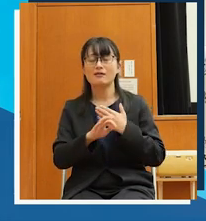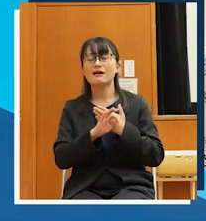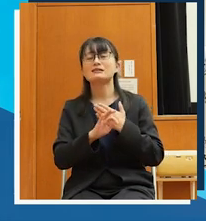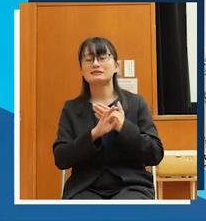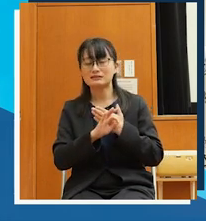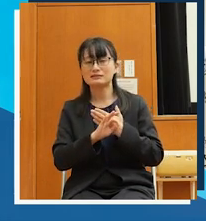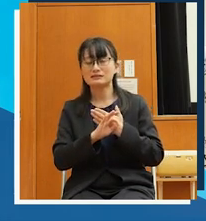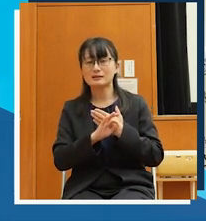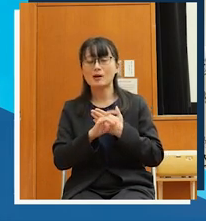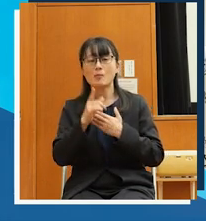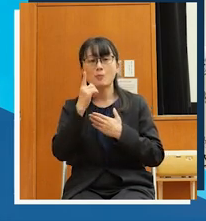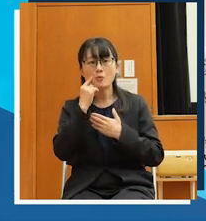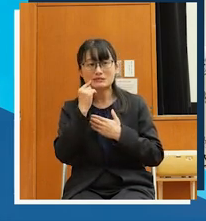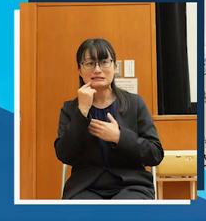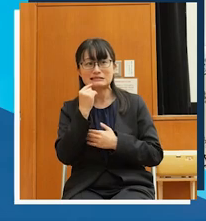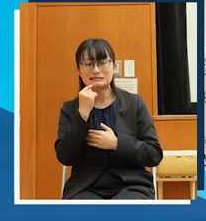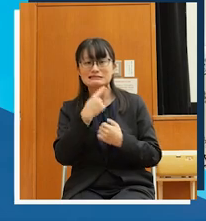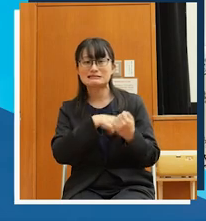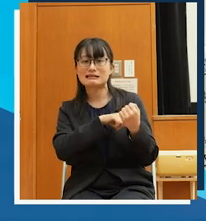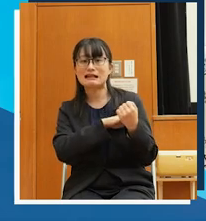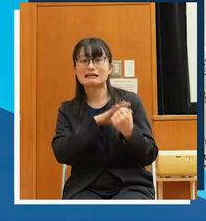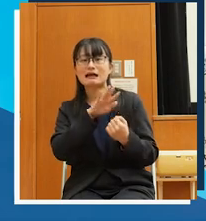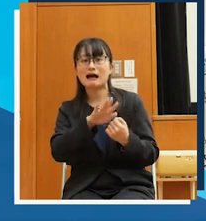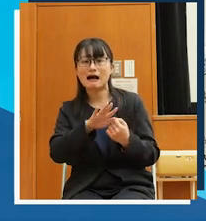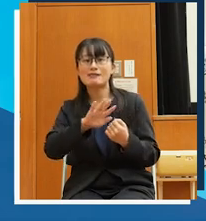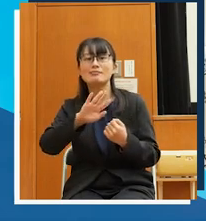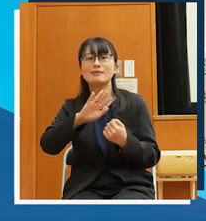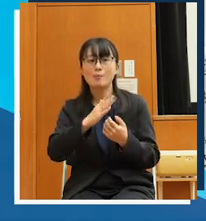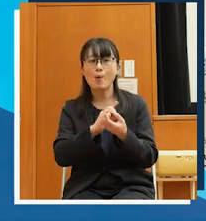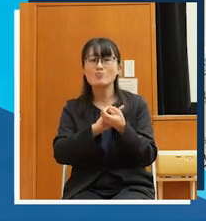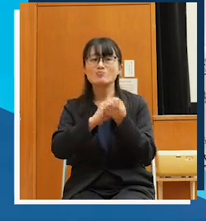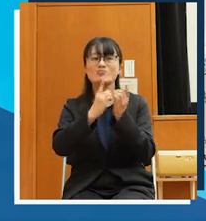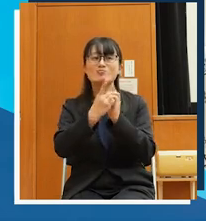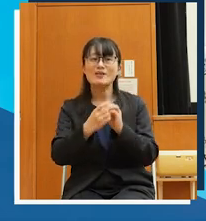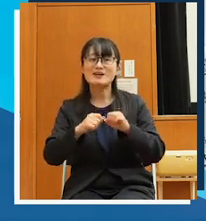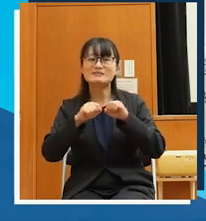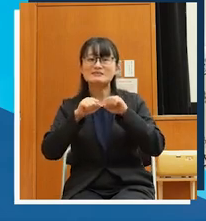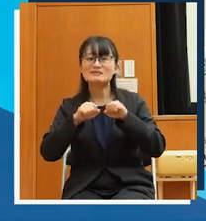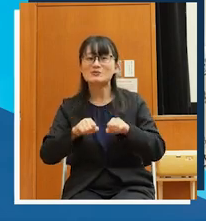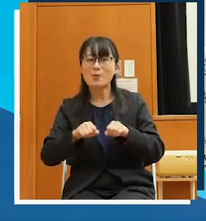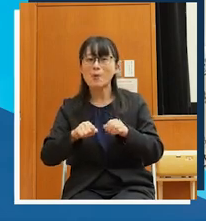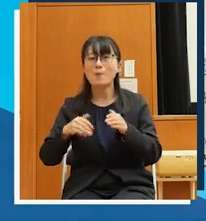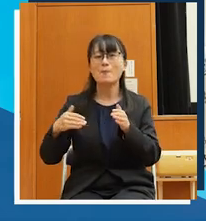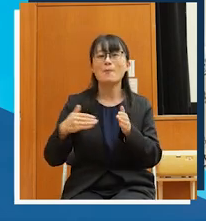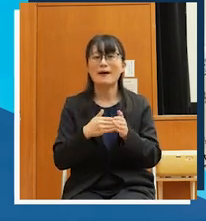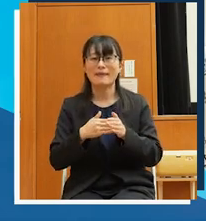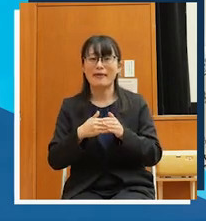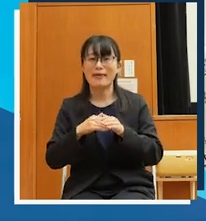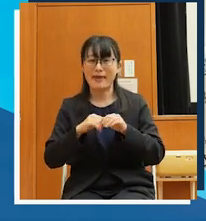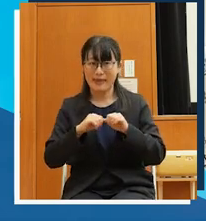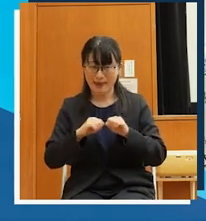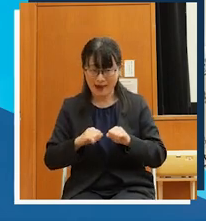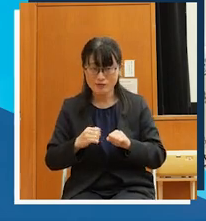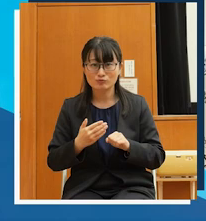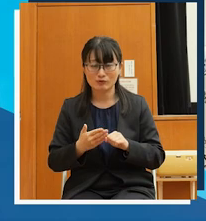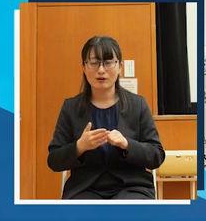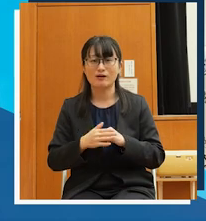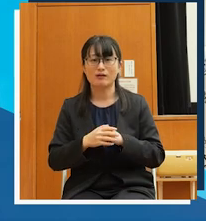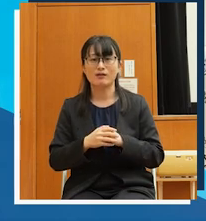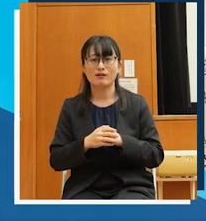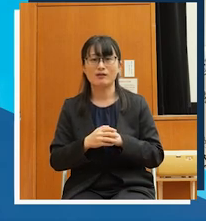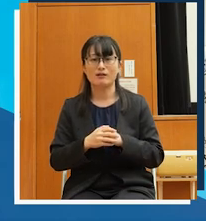てもじゃあ大執行というようなことまでやることがえ対等